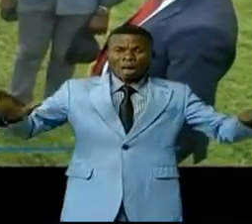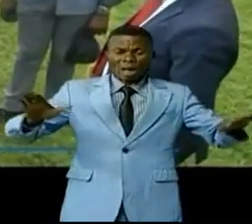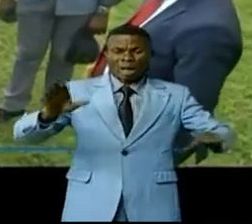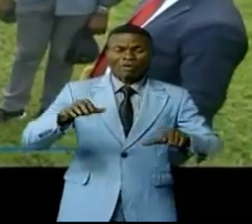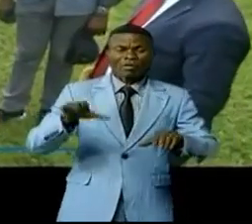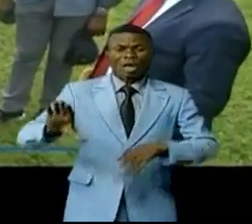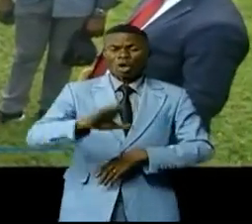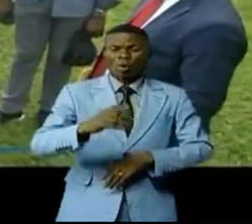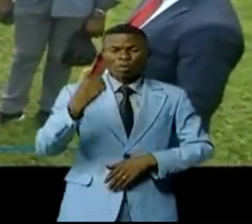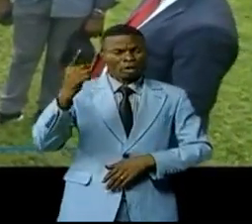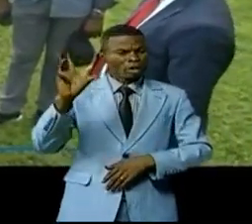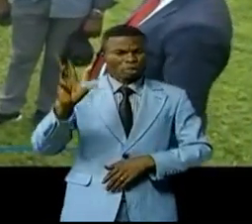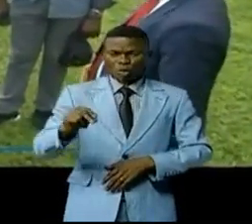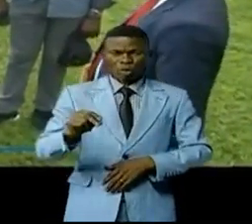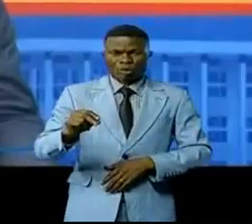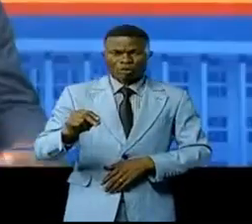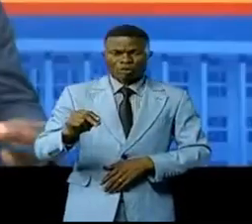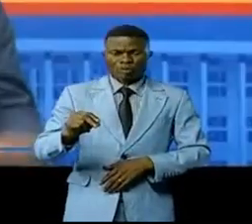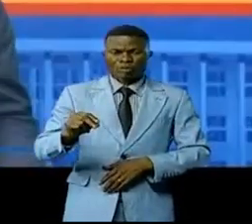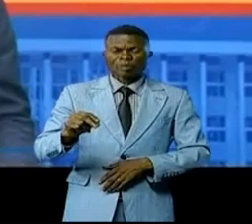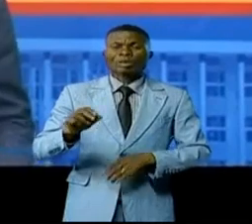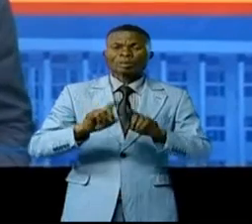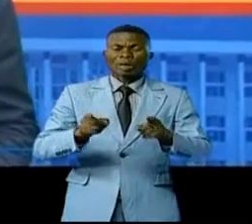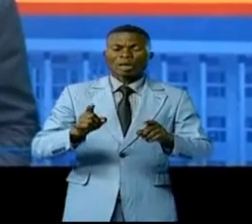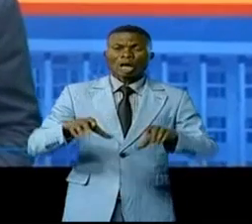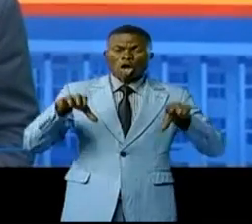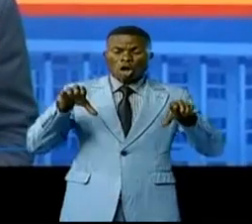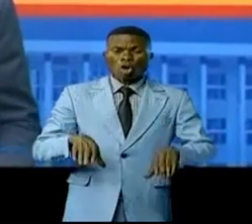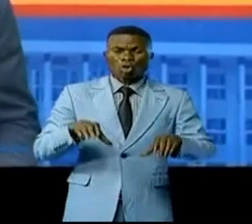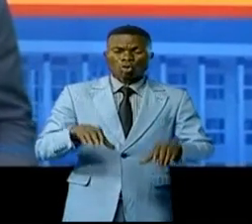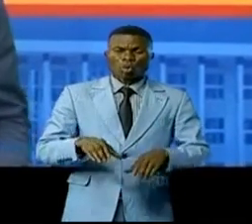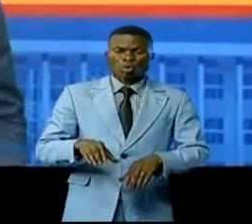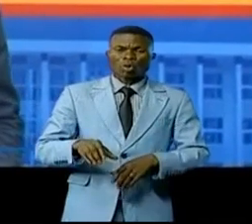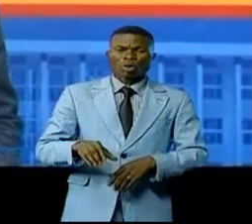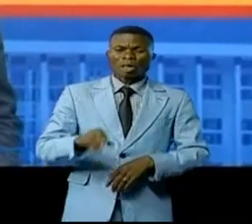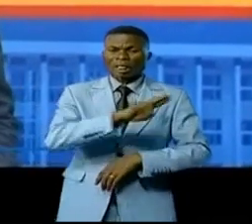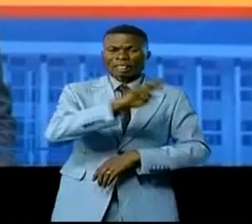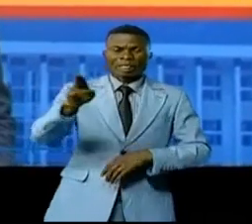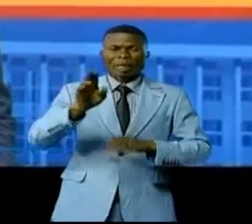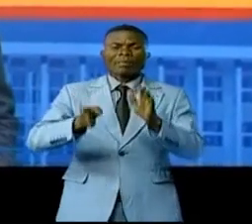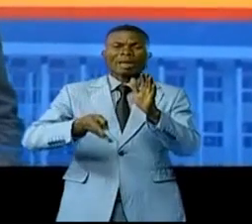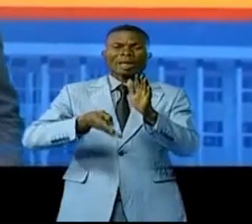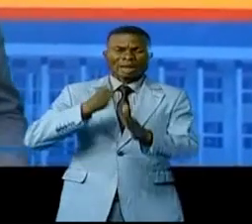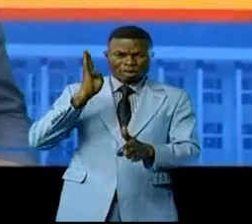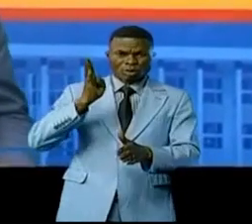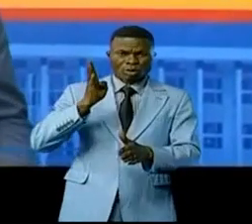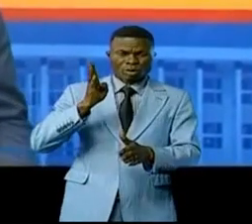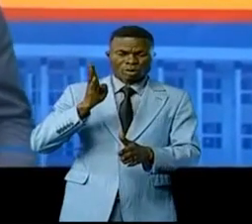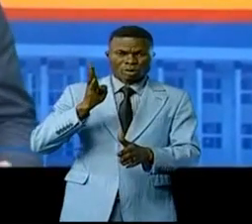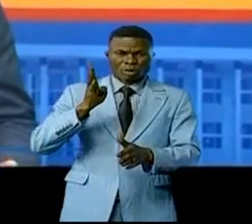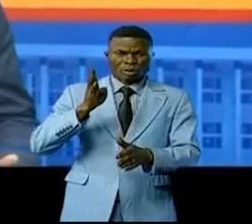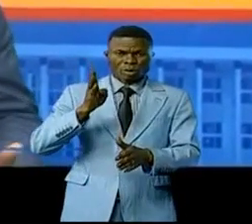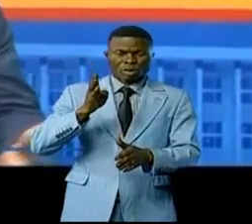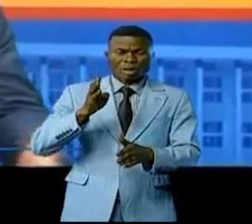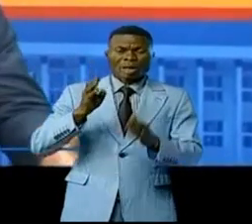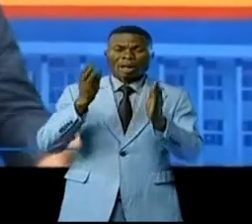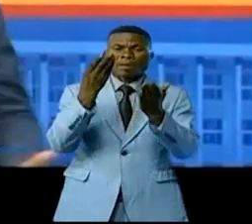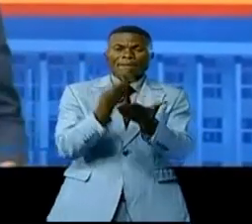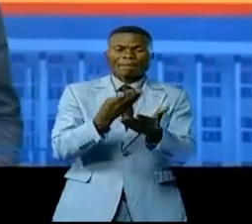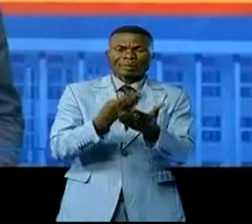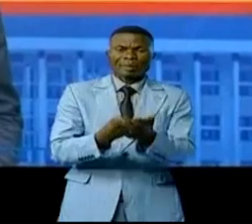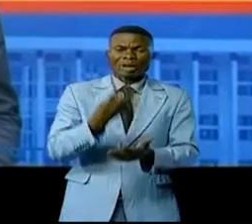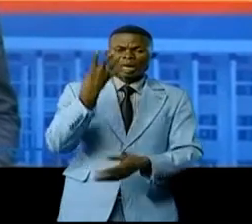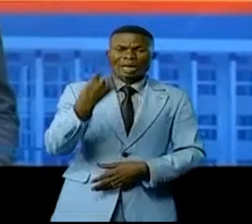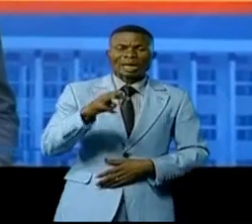nationales. Au moment qu'on a créé Congo Airways, c'était en 2014, on avait un budget de 4 milliards de